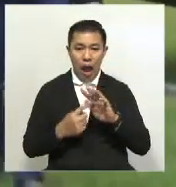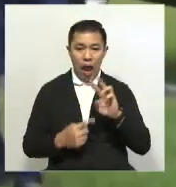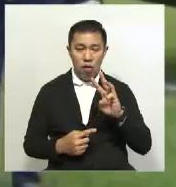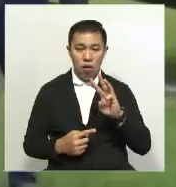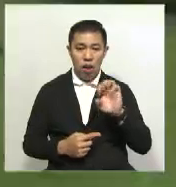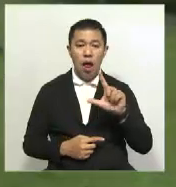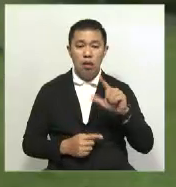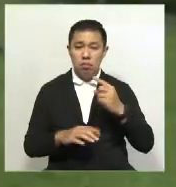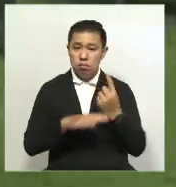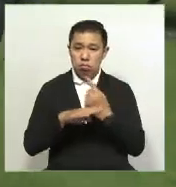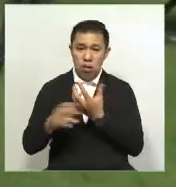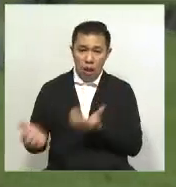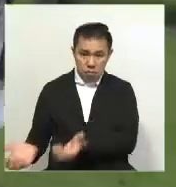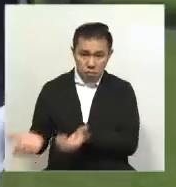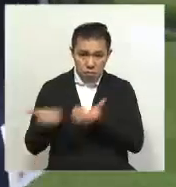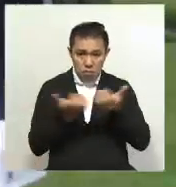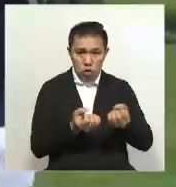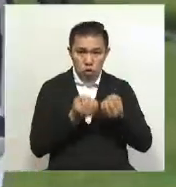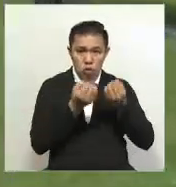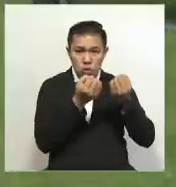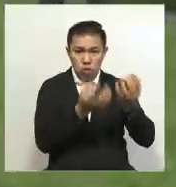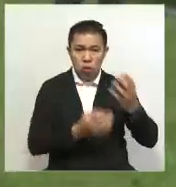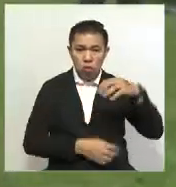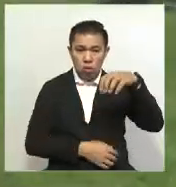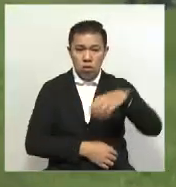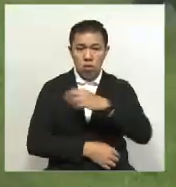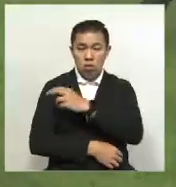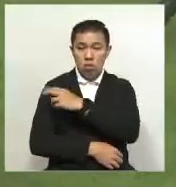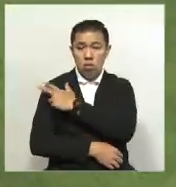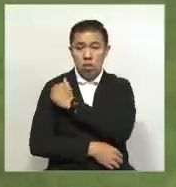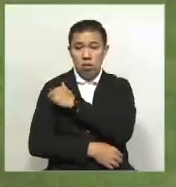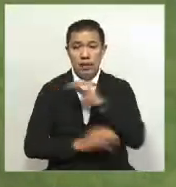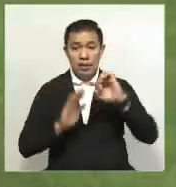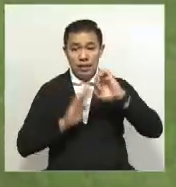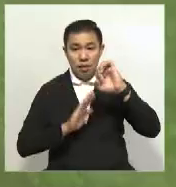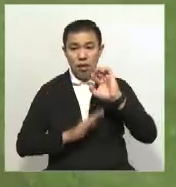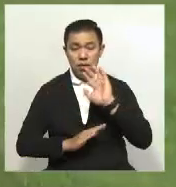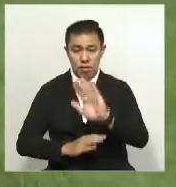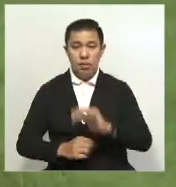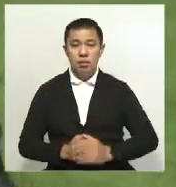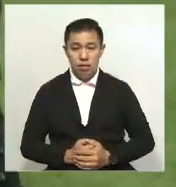ปรับตัวลงจากเฮลิคอปเตอร์เพื่อส่งต่อไปยังโรงพยาบาลมหาราชนครเชียงใหม่ทันที